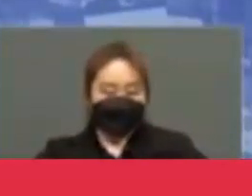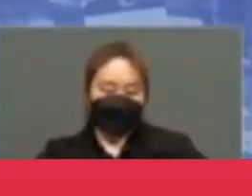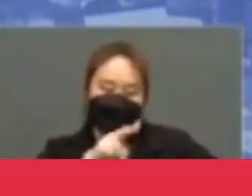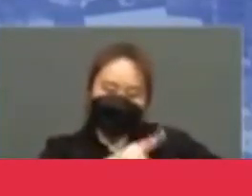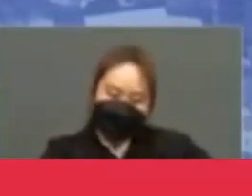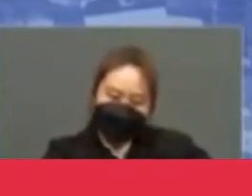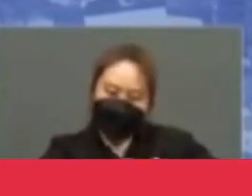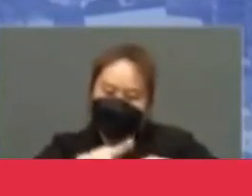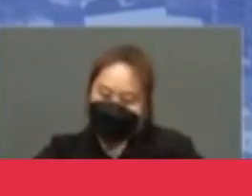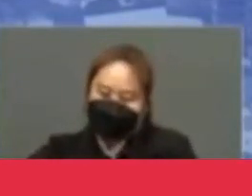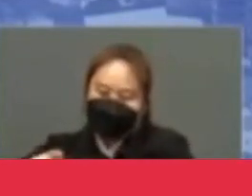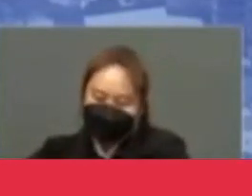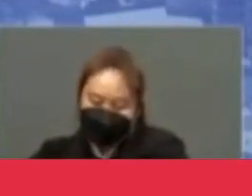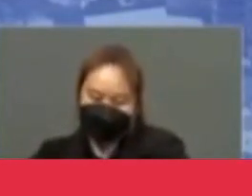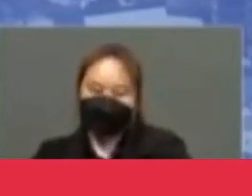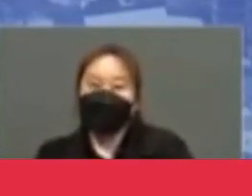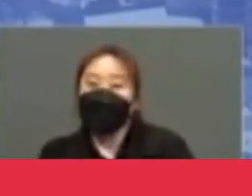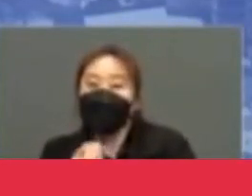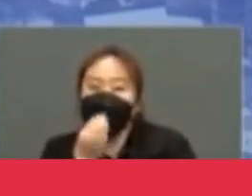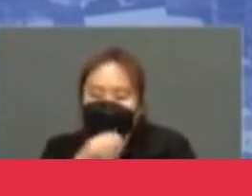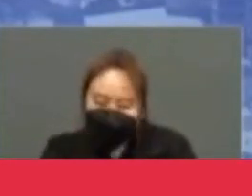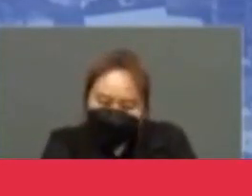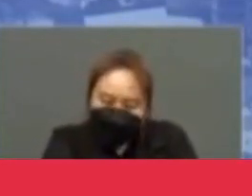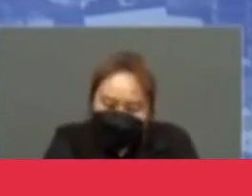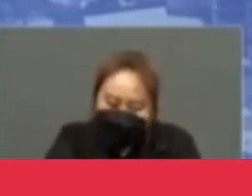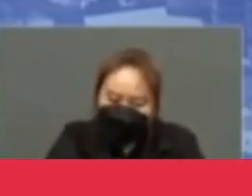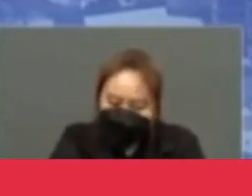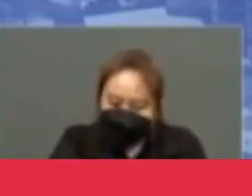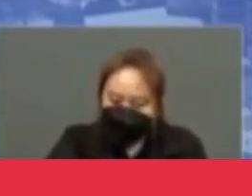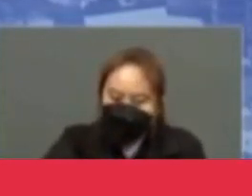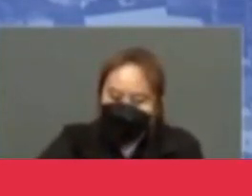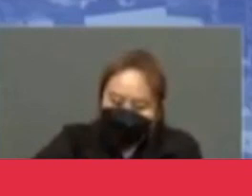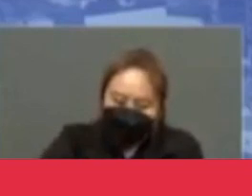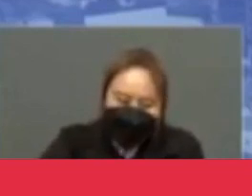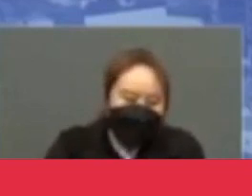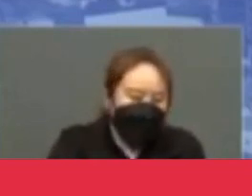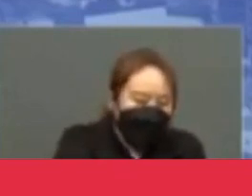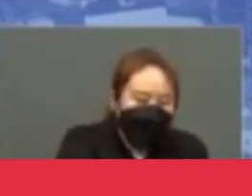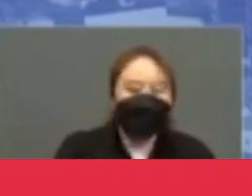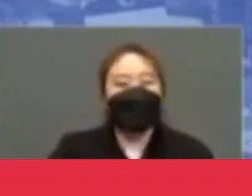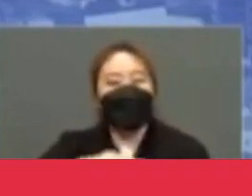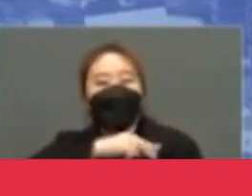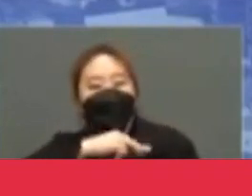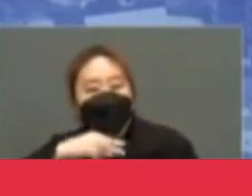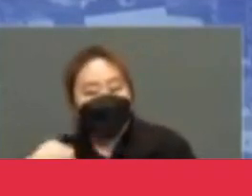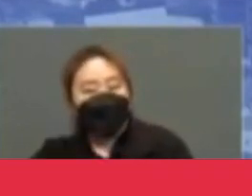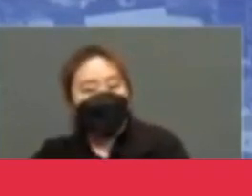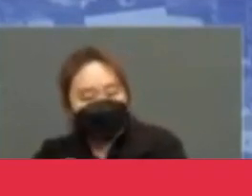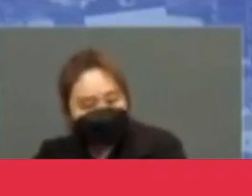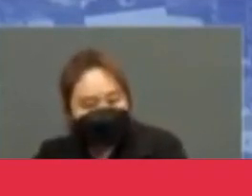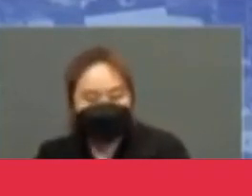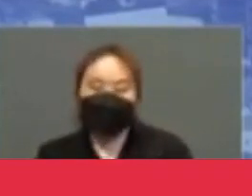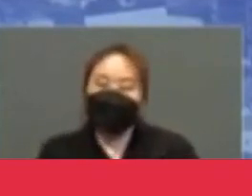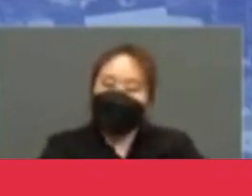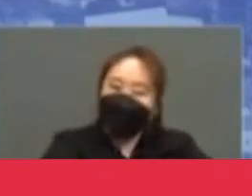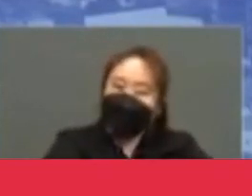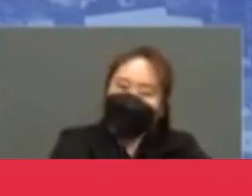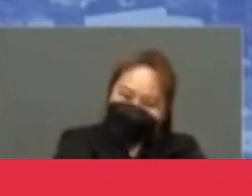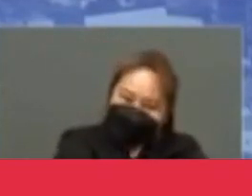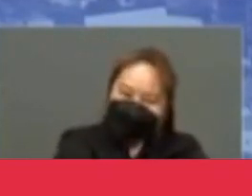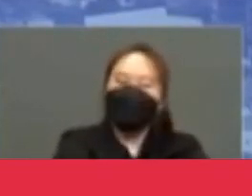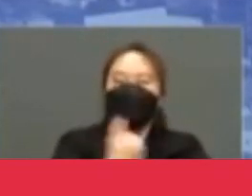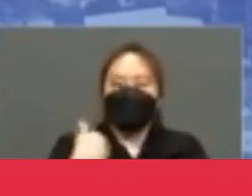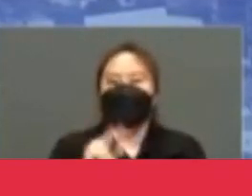ต่างจังหวัดถ้าหญิงอภิสมัยศรีรังสรรค์ผู้ช่วยโฆษกศูนย์บริหารสถานการณ์คง 29หรือสอบเกกล้ามถึงผู้ป่วยที่ติดเชื้อ